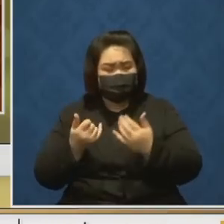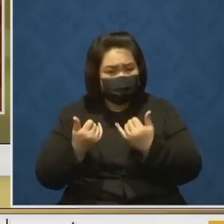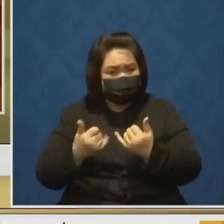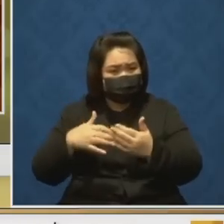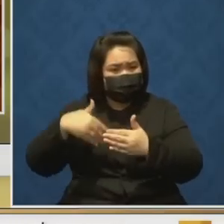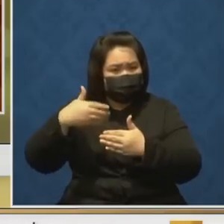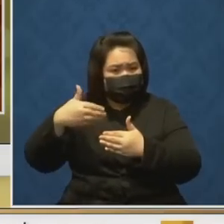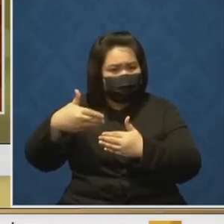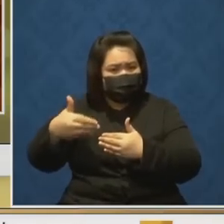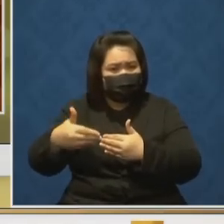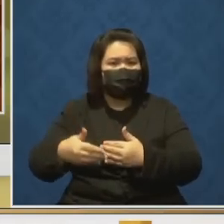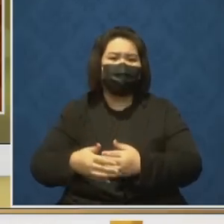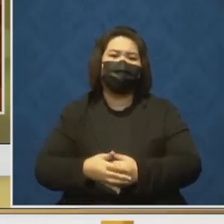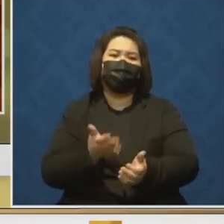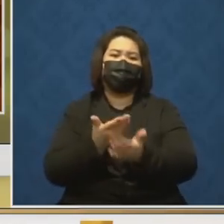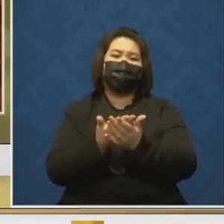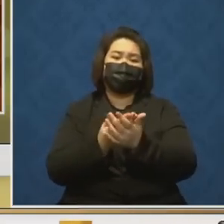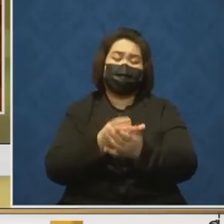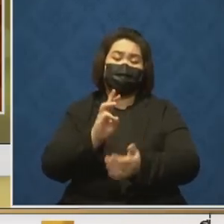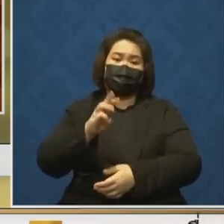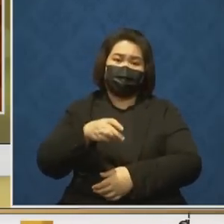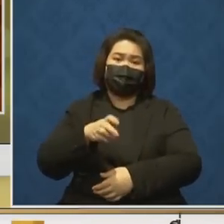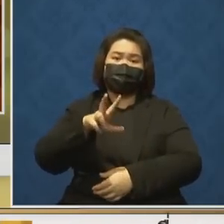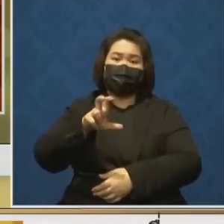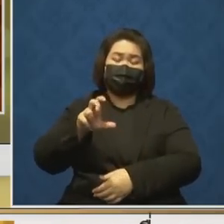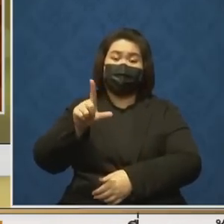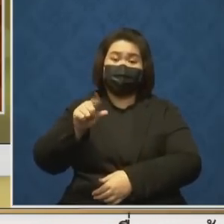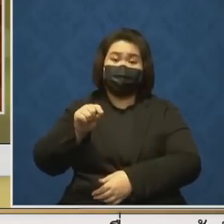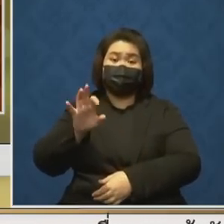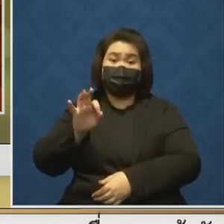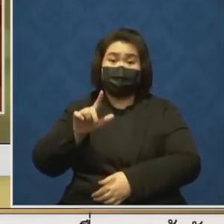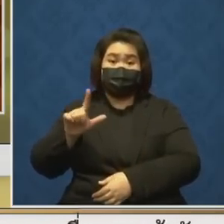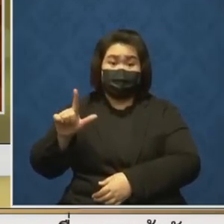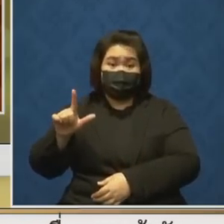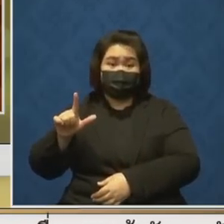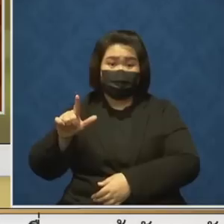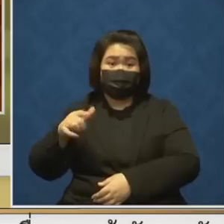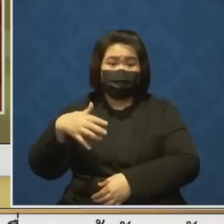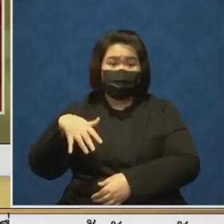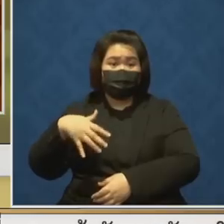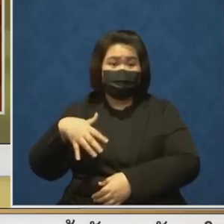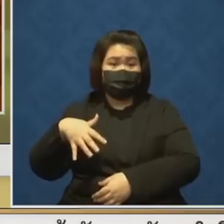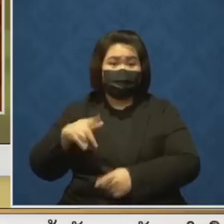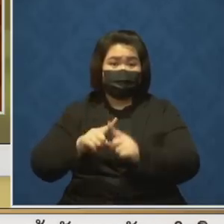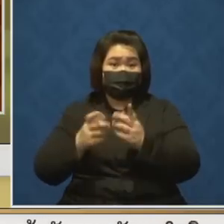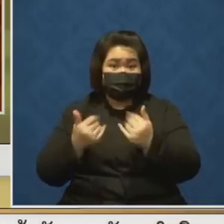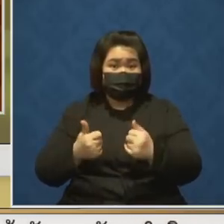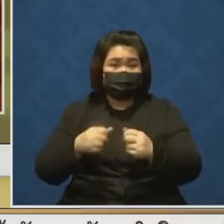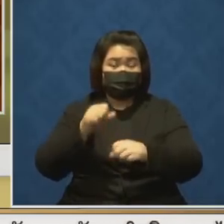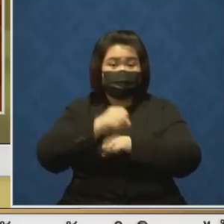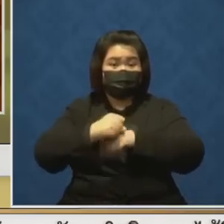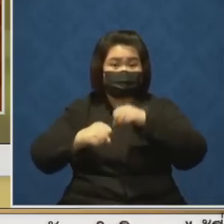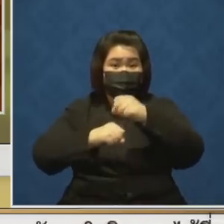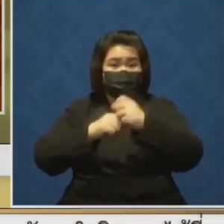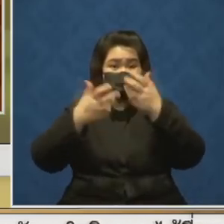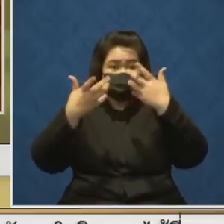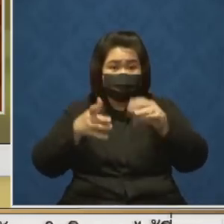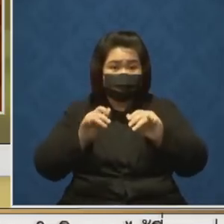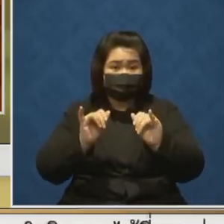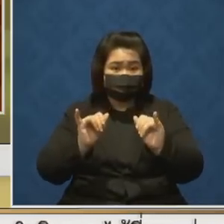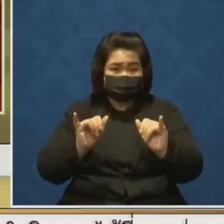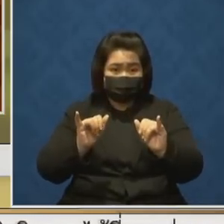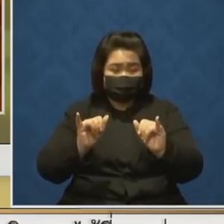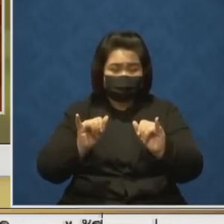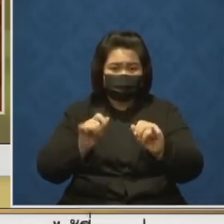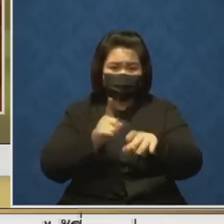กลายเป็โครงการระดบ 6,329 ล้านบาทเฉยเลยแถมยสร้างไม่เสรจอด้วยขยายโครงการ